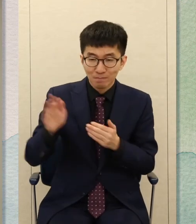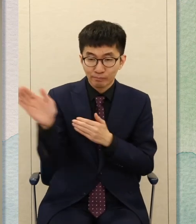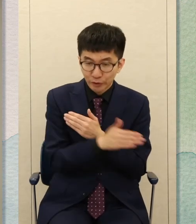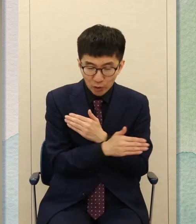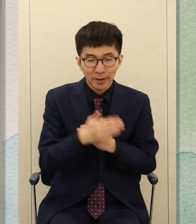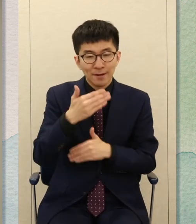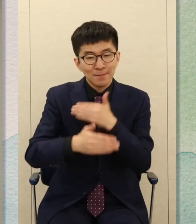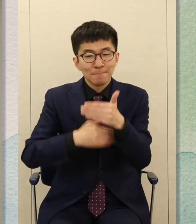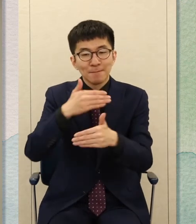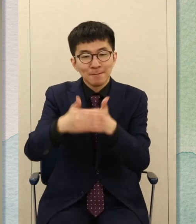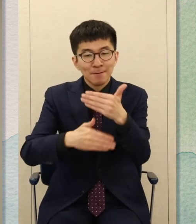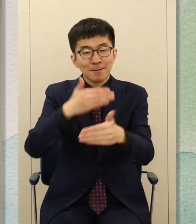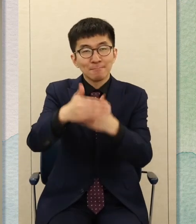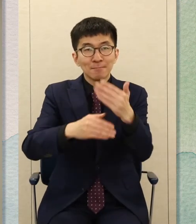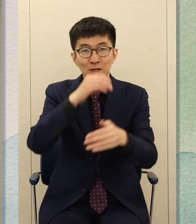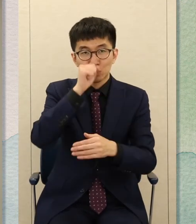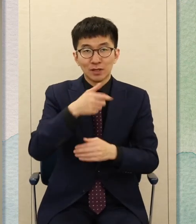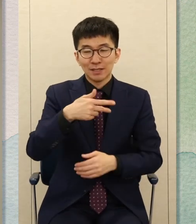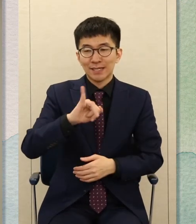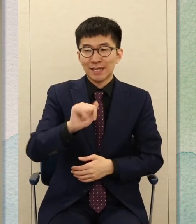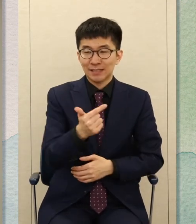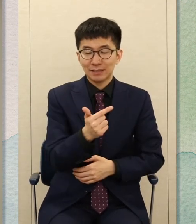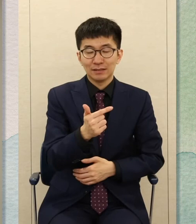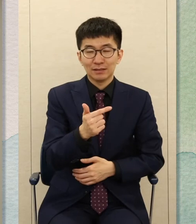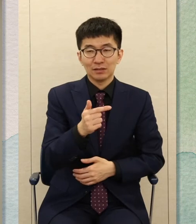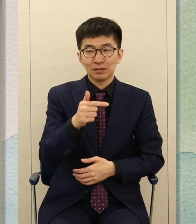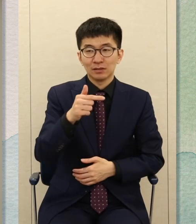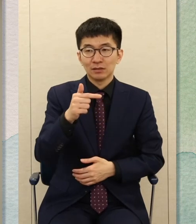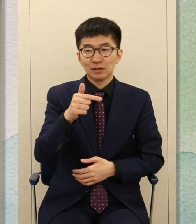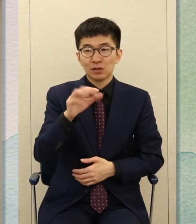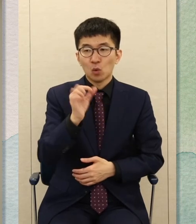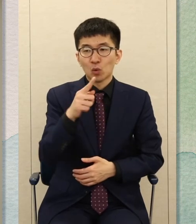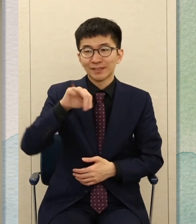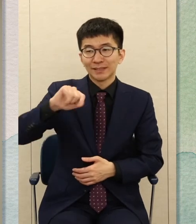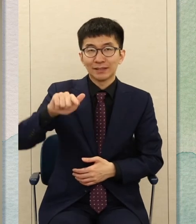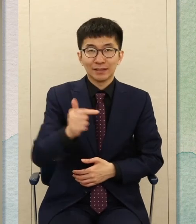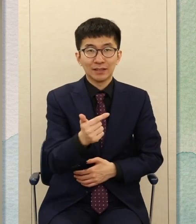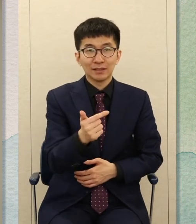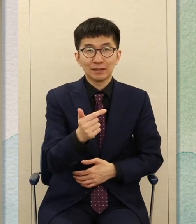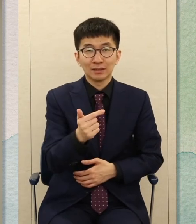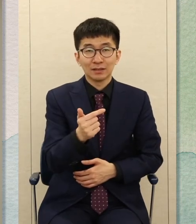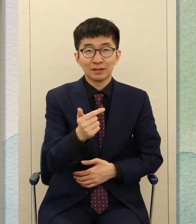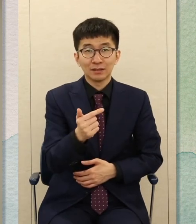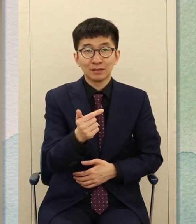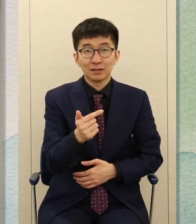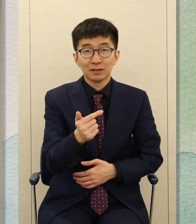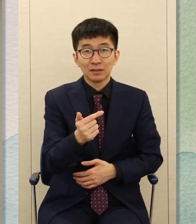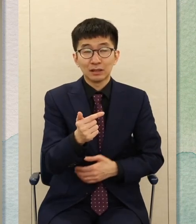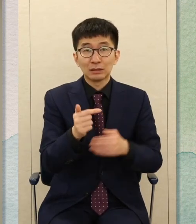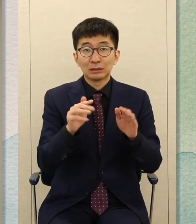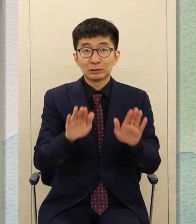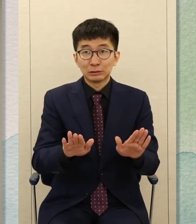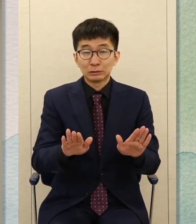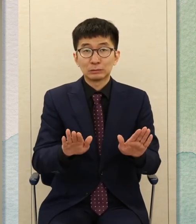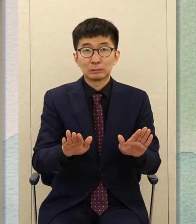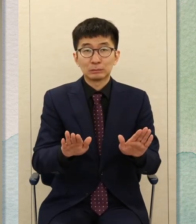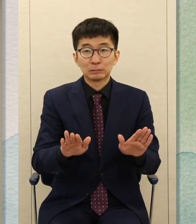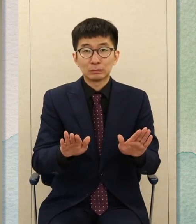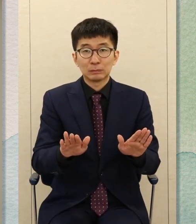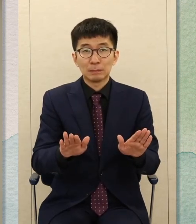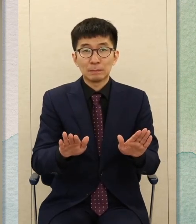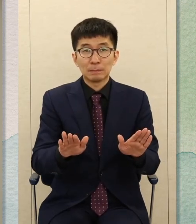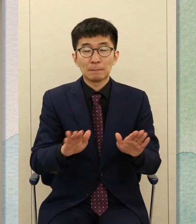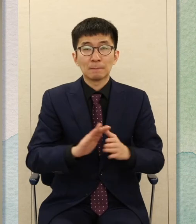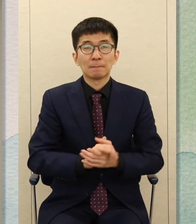생각이 들어서, 특히 제가 제인 오스틴을 추천드리고 있는 거는 7권밖에 안 된다. 예, 한 작가를